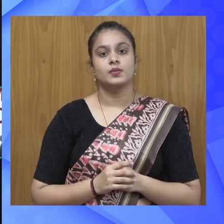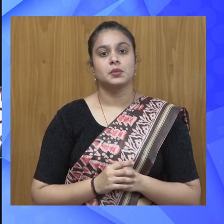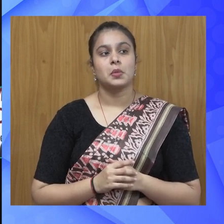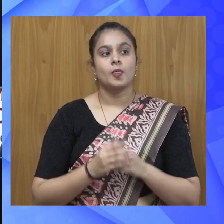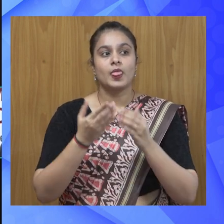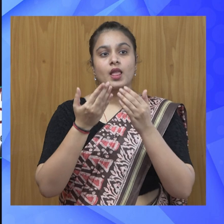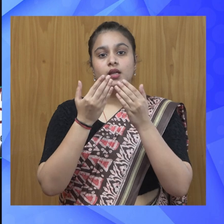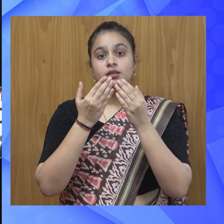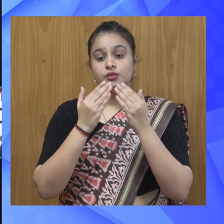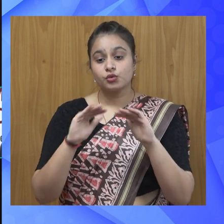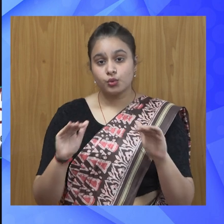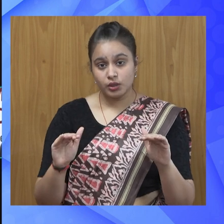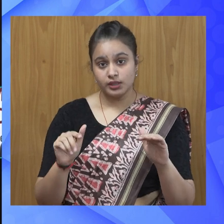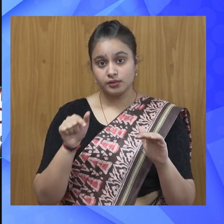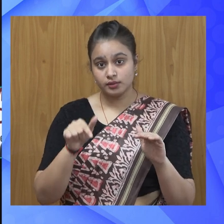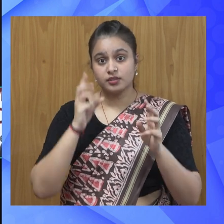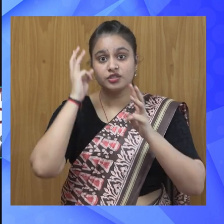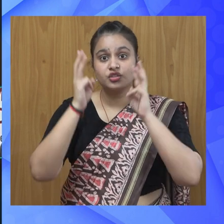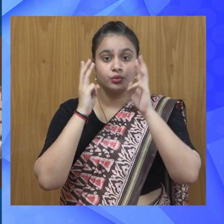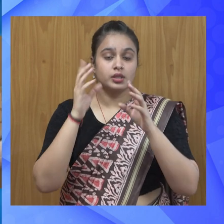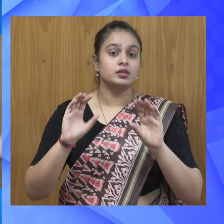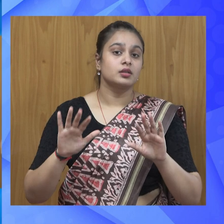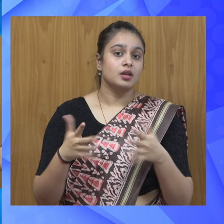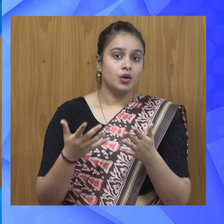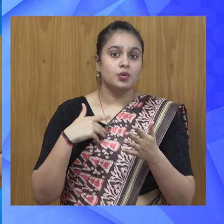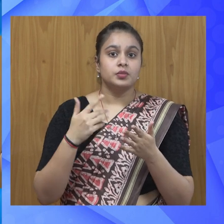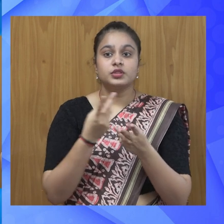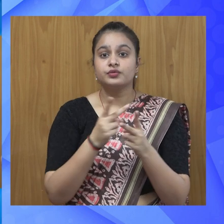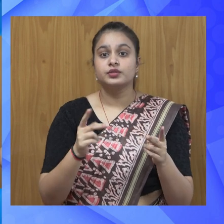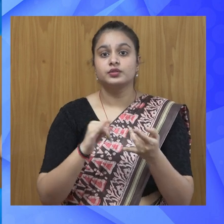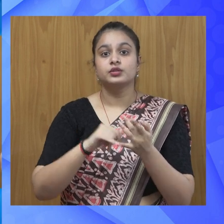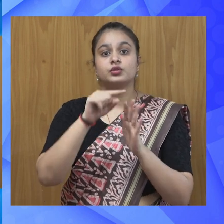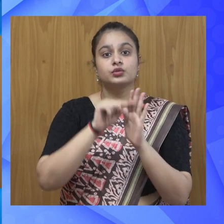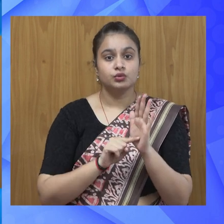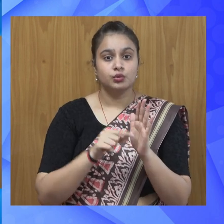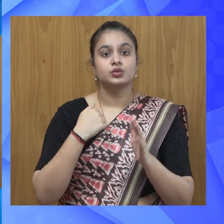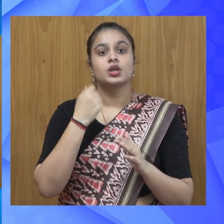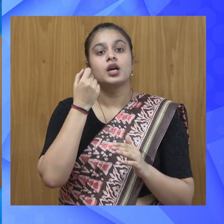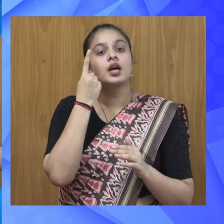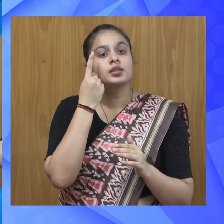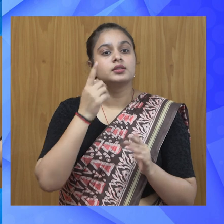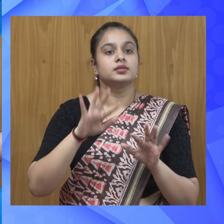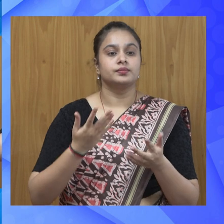छात्रों के बीच तनाव के स्रोत क्या होते हैं, सोर्सेस क्या है, कुछ सोर्सेस होते हैं उसको समझने के लिए।